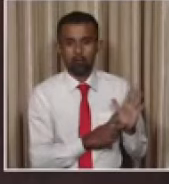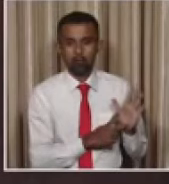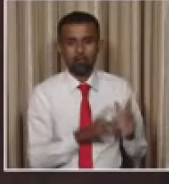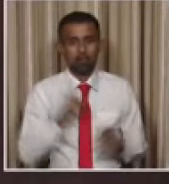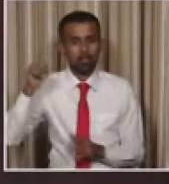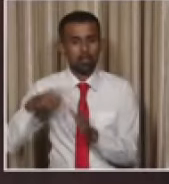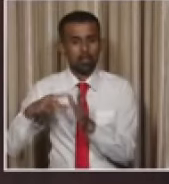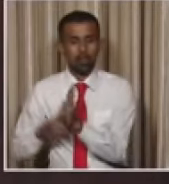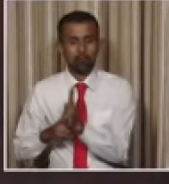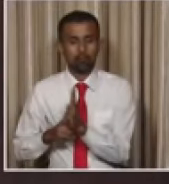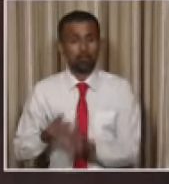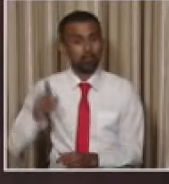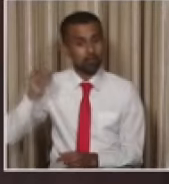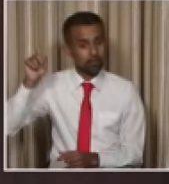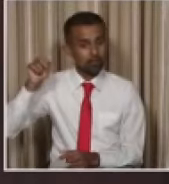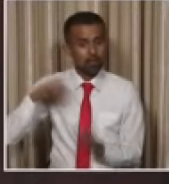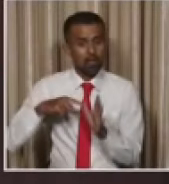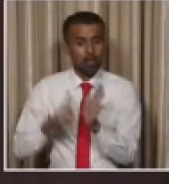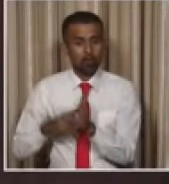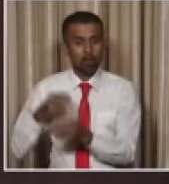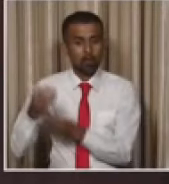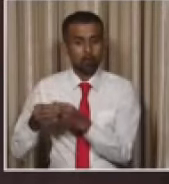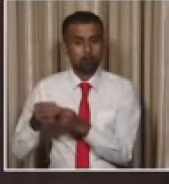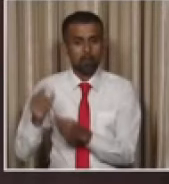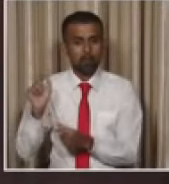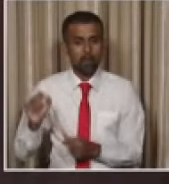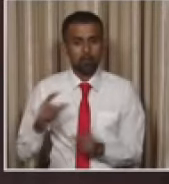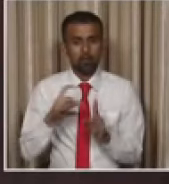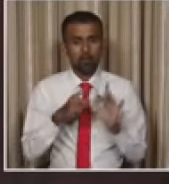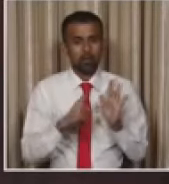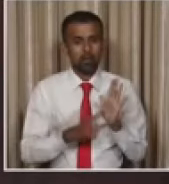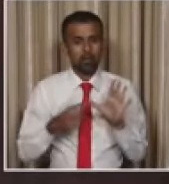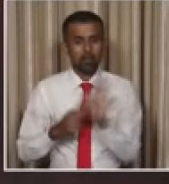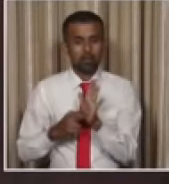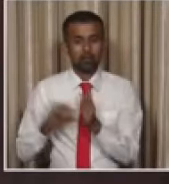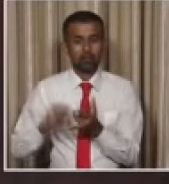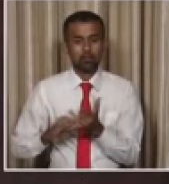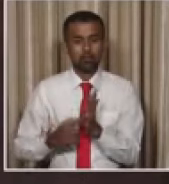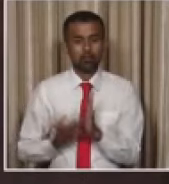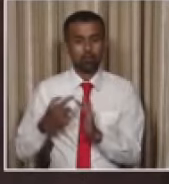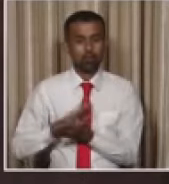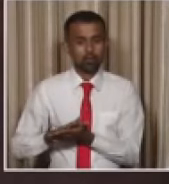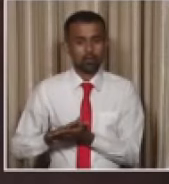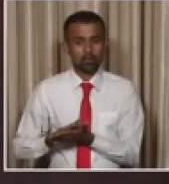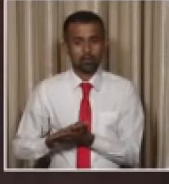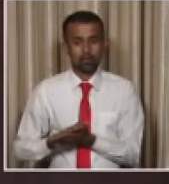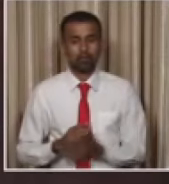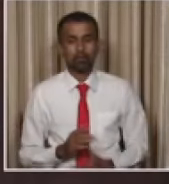Avant Garde ke, mukade he inna Avant Garde company dinna ke nama tamai Dilan sa Suresh. දැන් බලන්